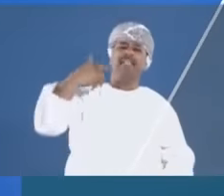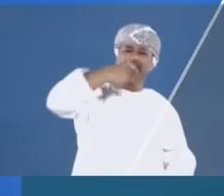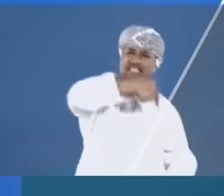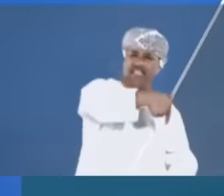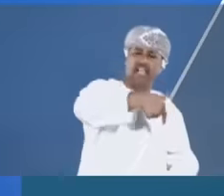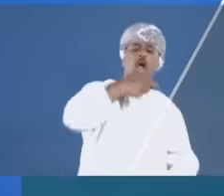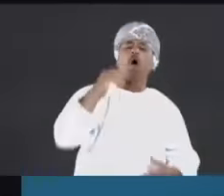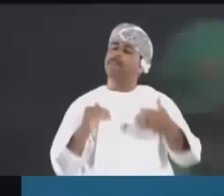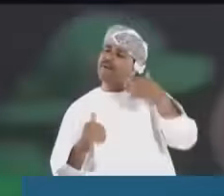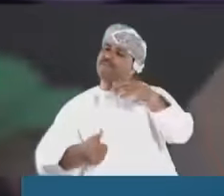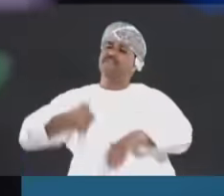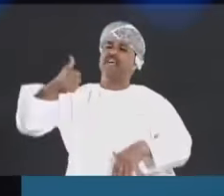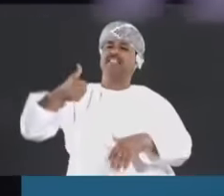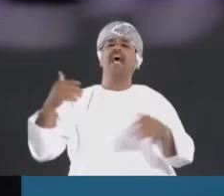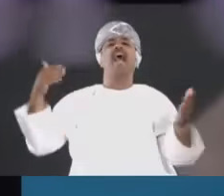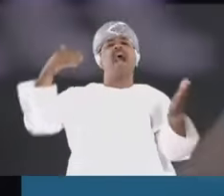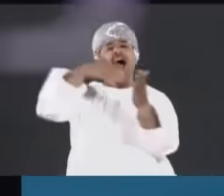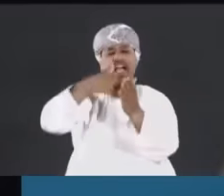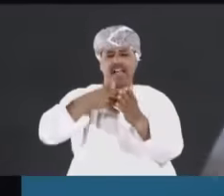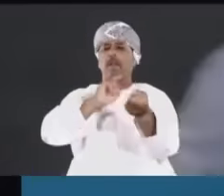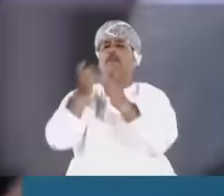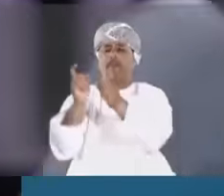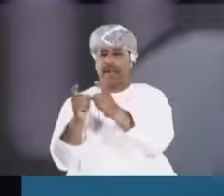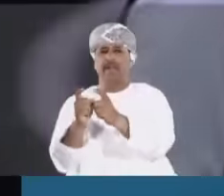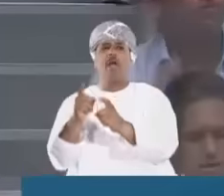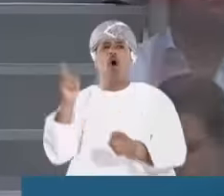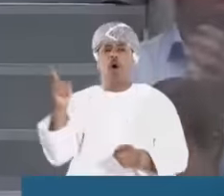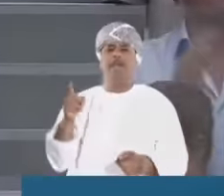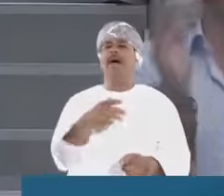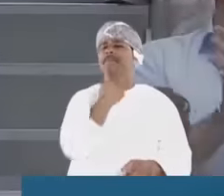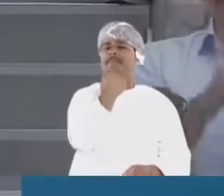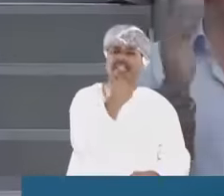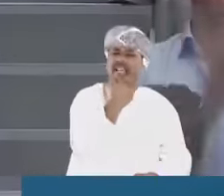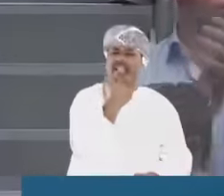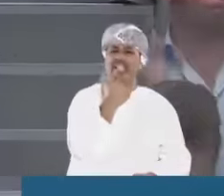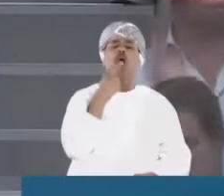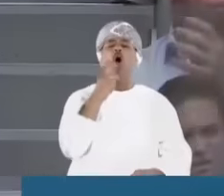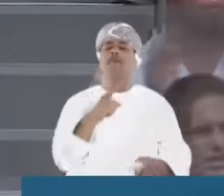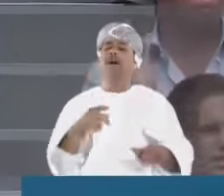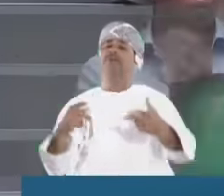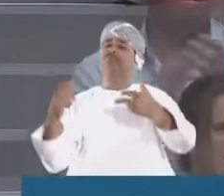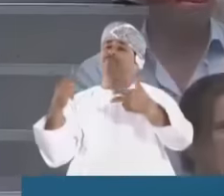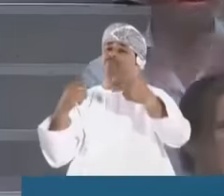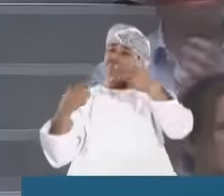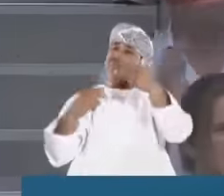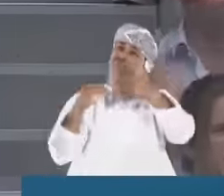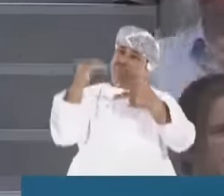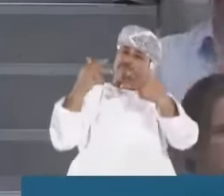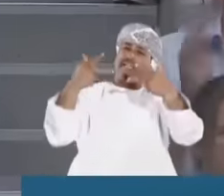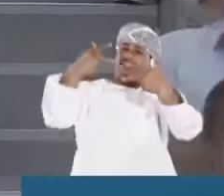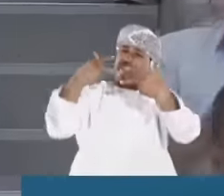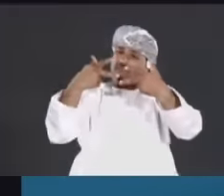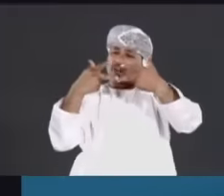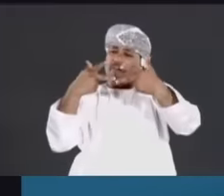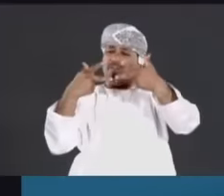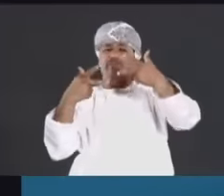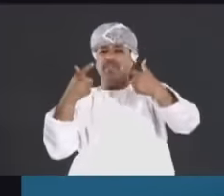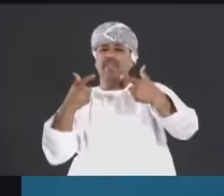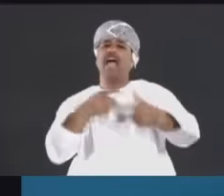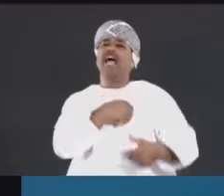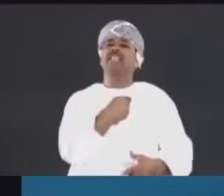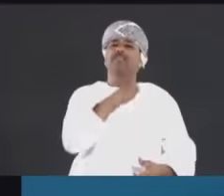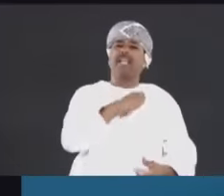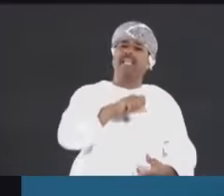إلى نصف نهائي البطولة. ويلتقي راونيتش مع البريطاني أندي موراي في نصف النهائي الذي فاز على الإسباني ديفيد